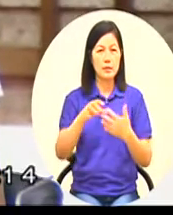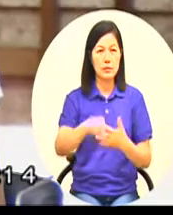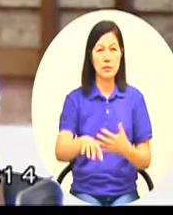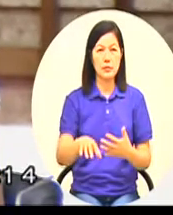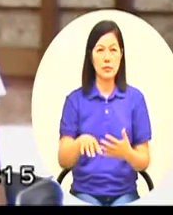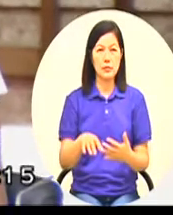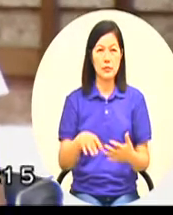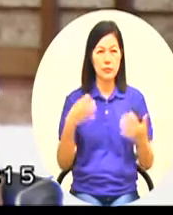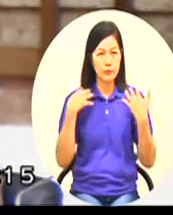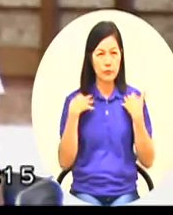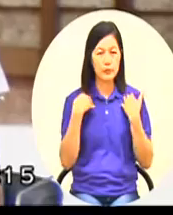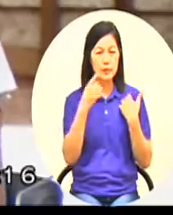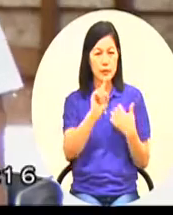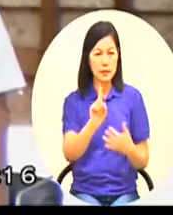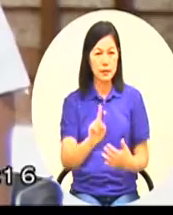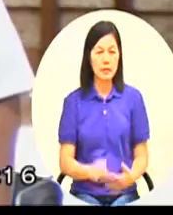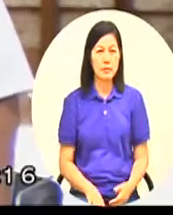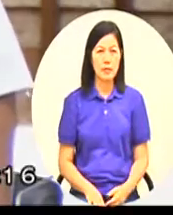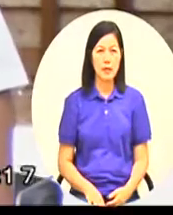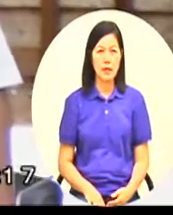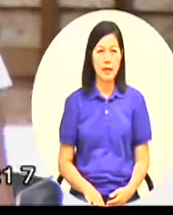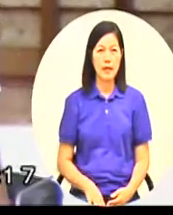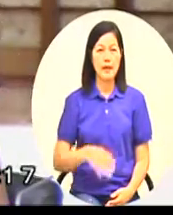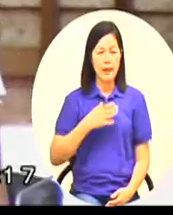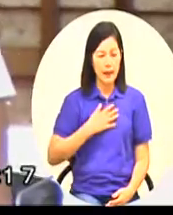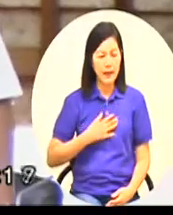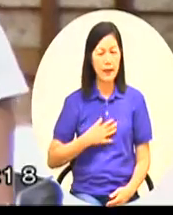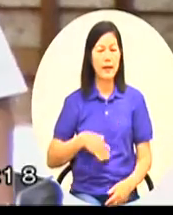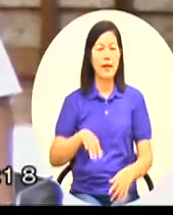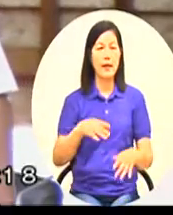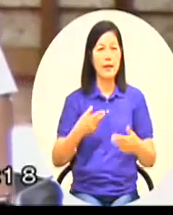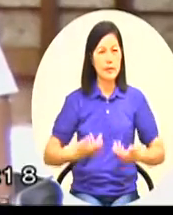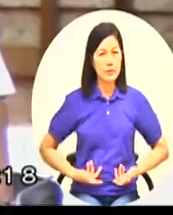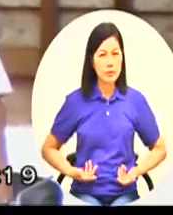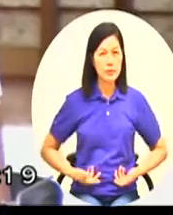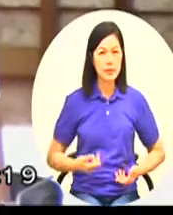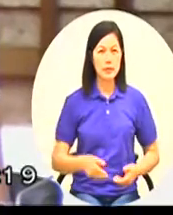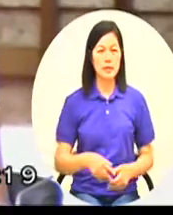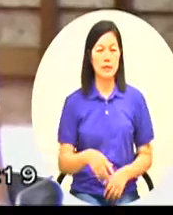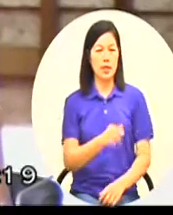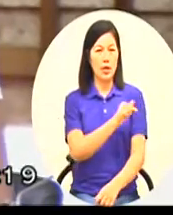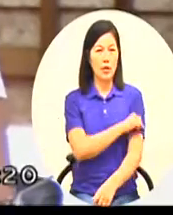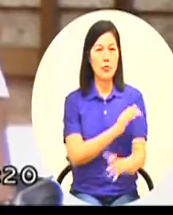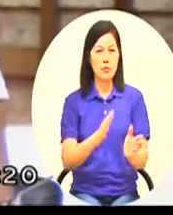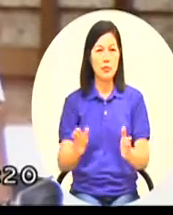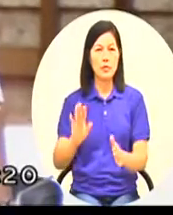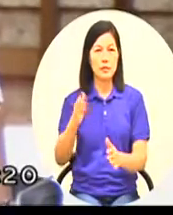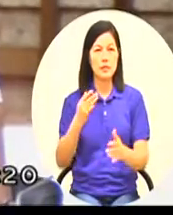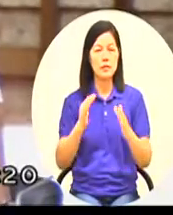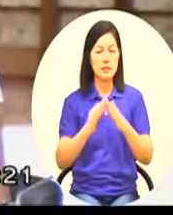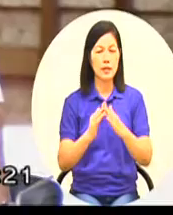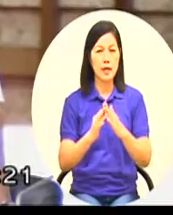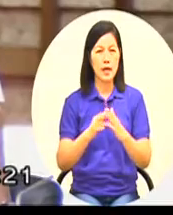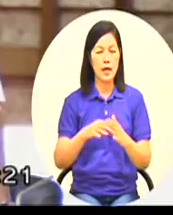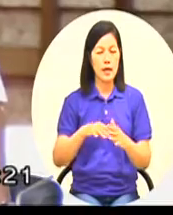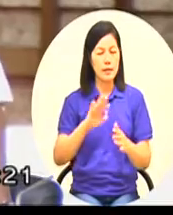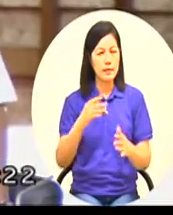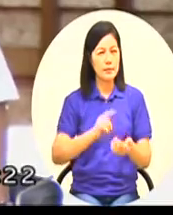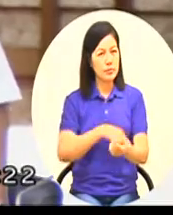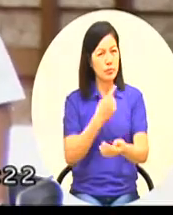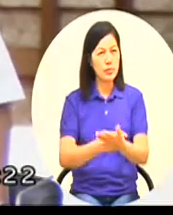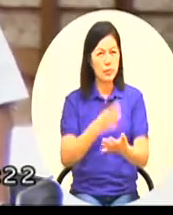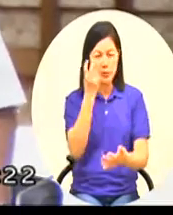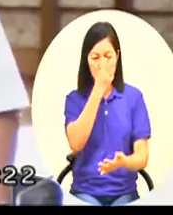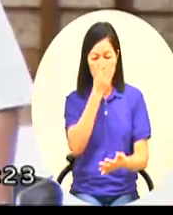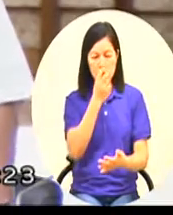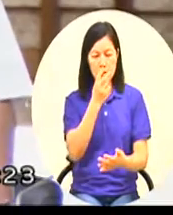哦，你们除了这些喘息啦，或者护理之家这些，可是在这个整个的稽查，除了预